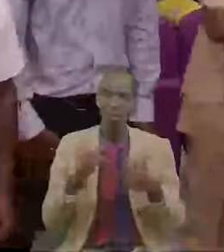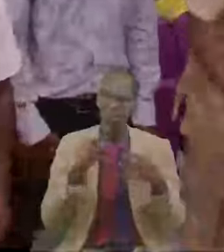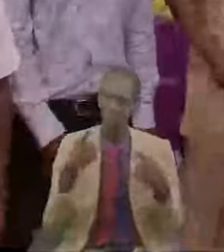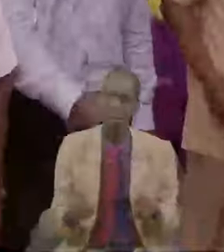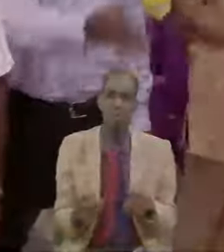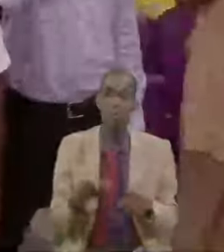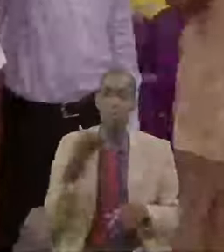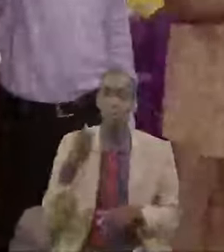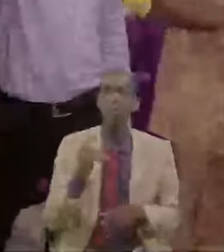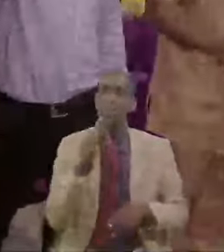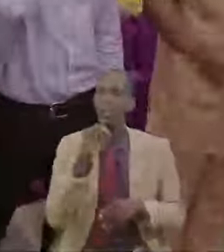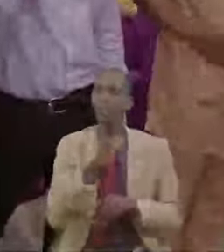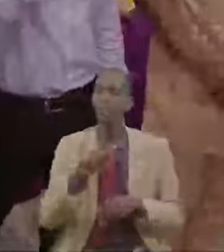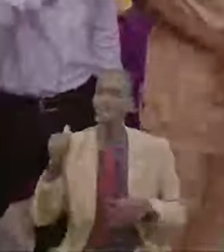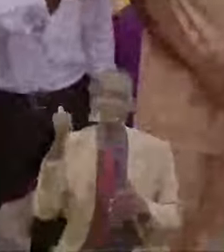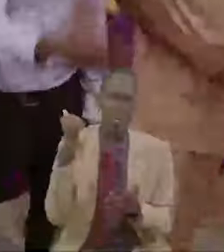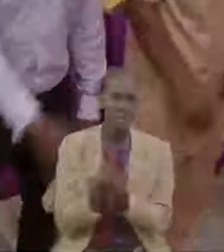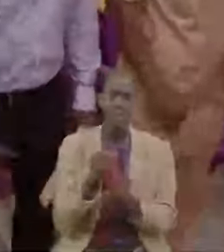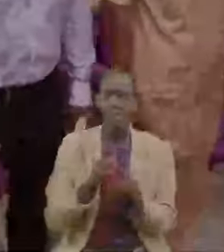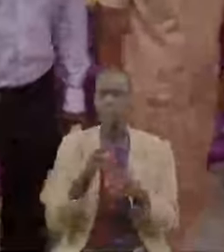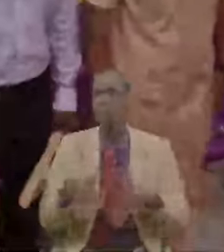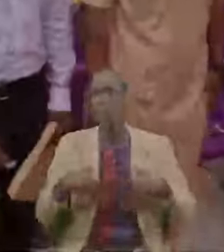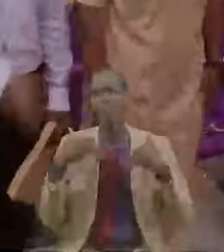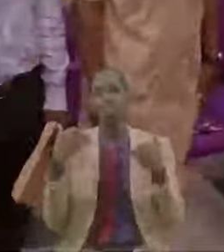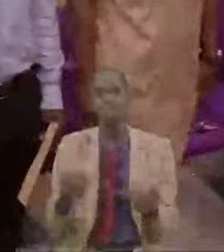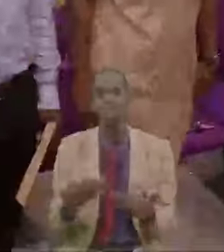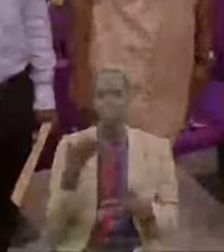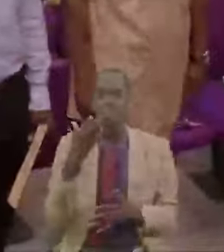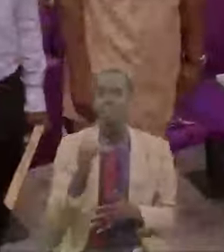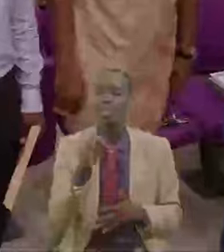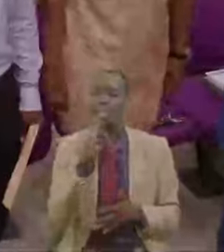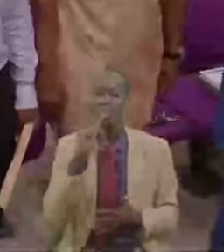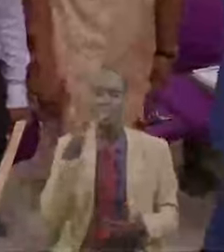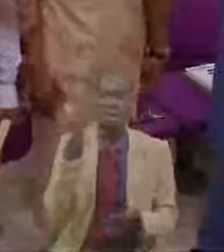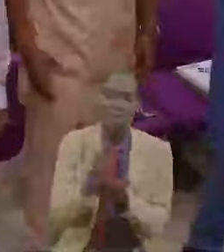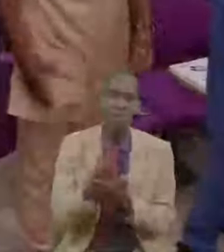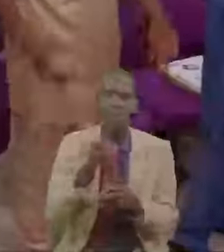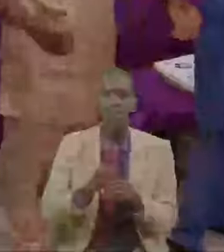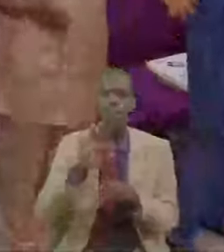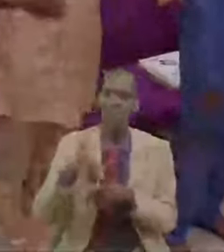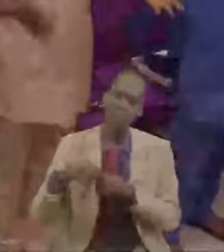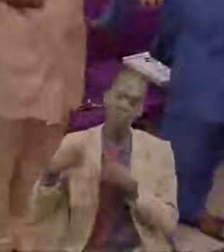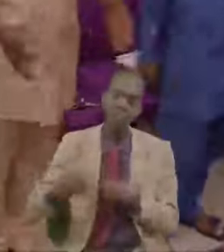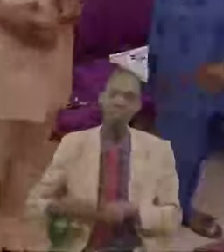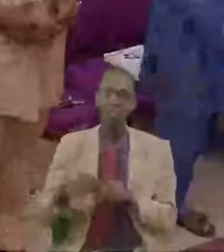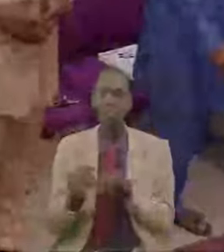Il y a un amen dans votre vie, un amen dans votre cœur,